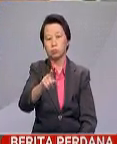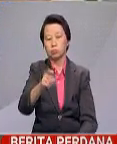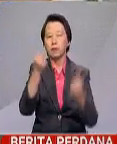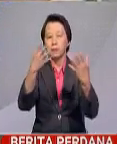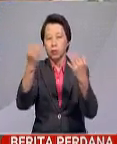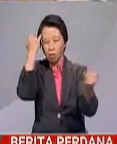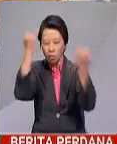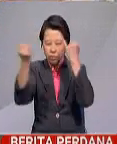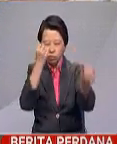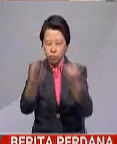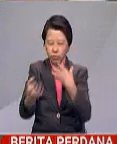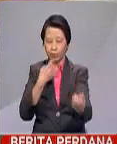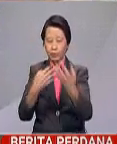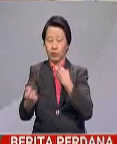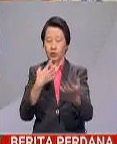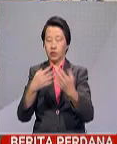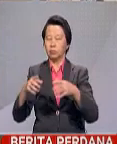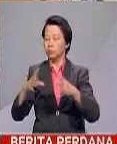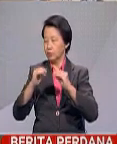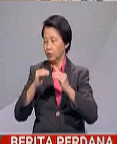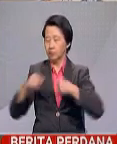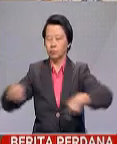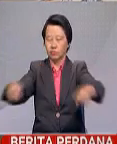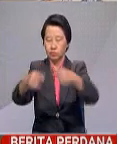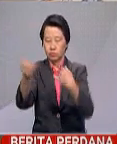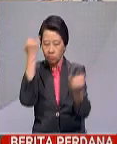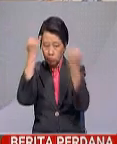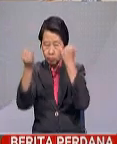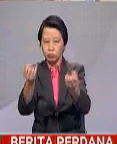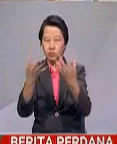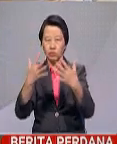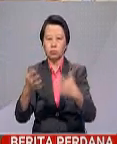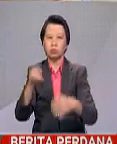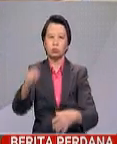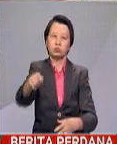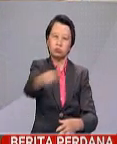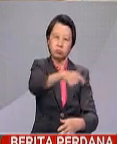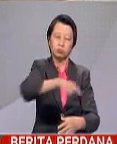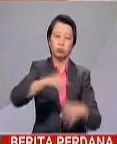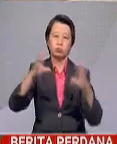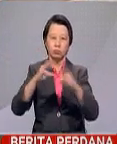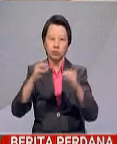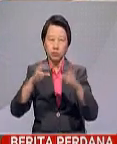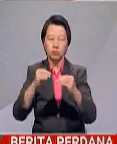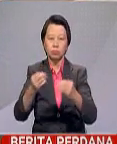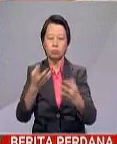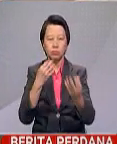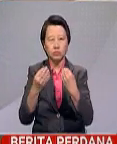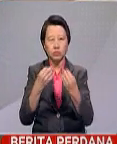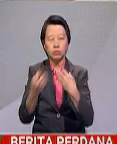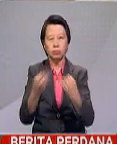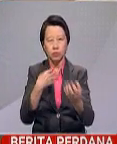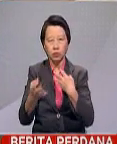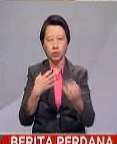banyak cadangan juga. Banyak cadangan daripada mereka supaya mereka ini